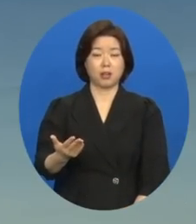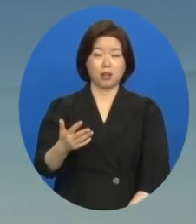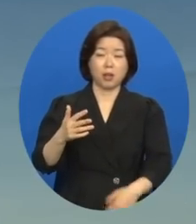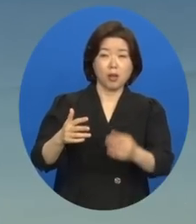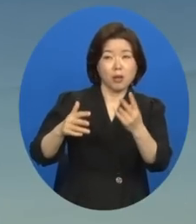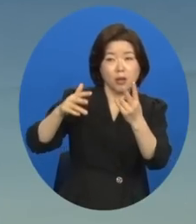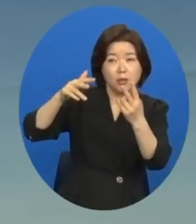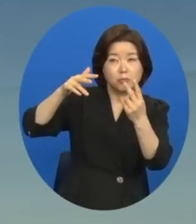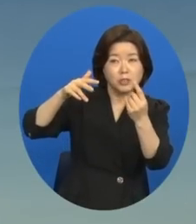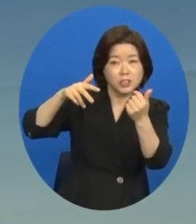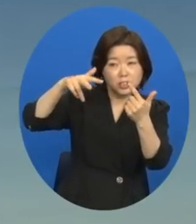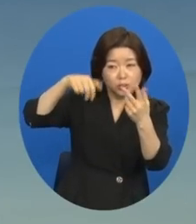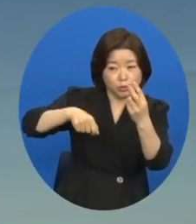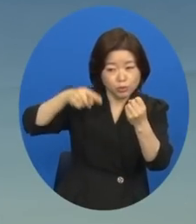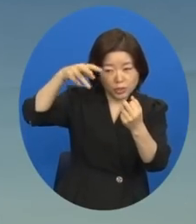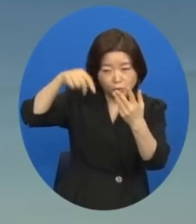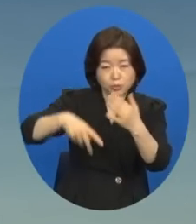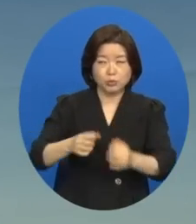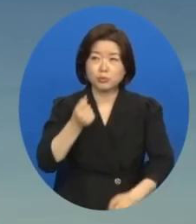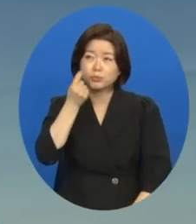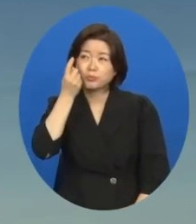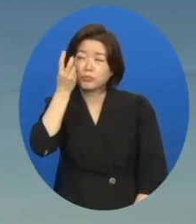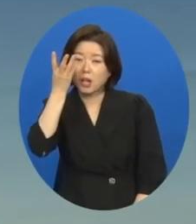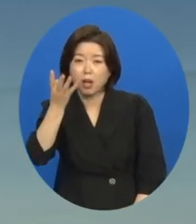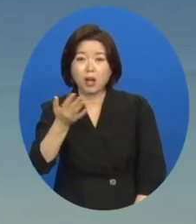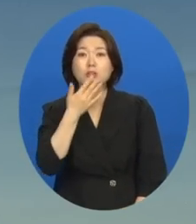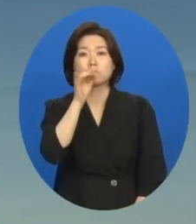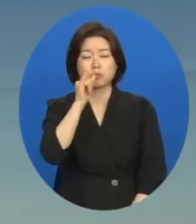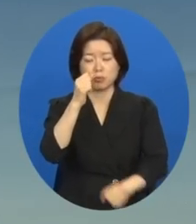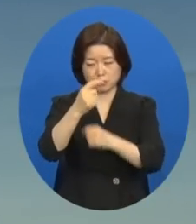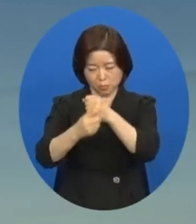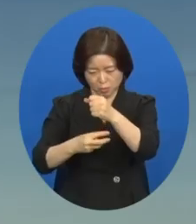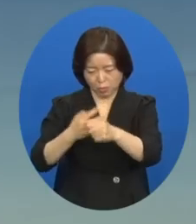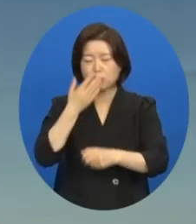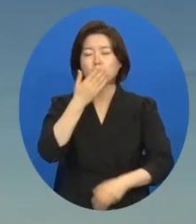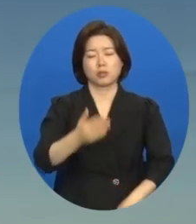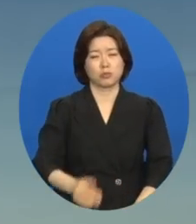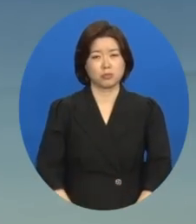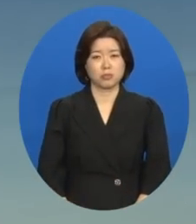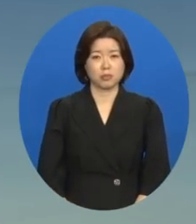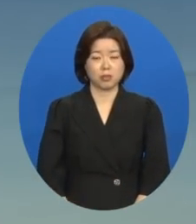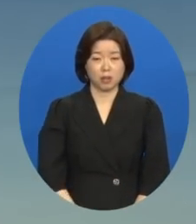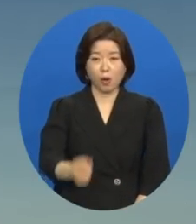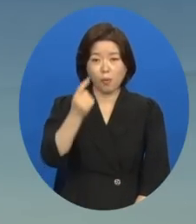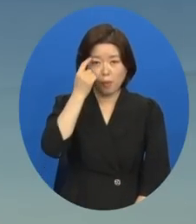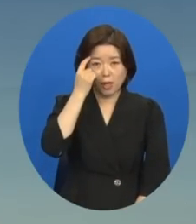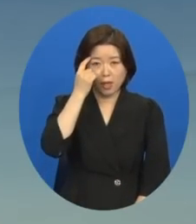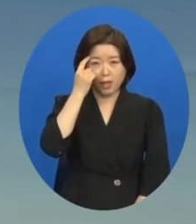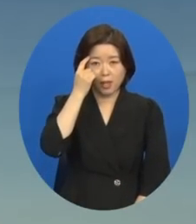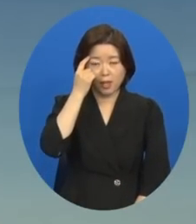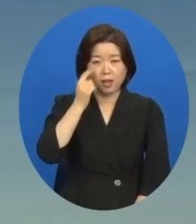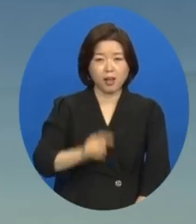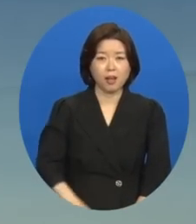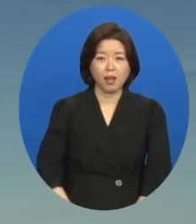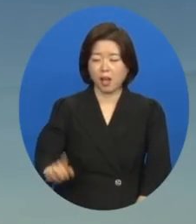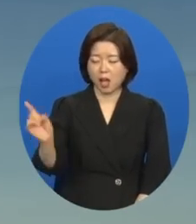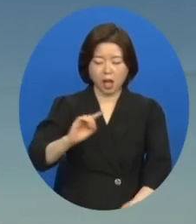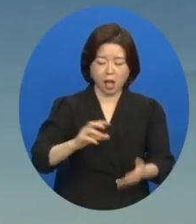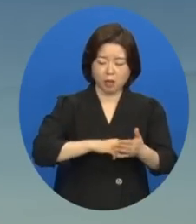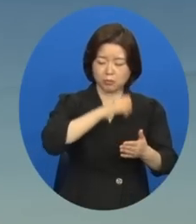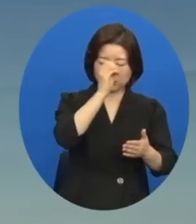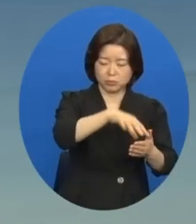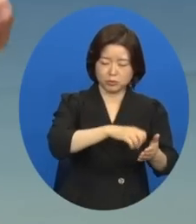하고요. 심지어는 몇 달도 하고 몇 년도 합니다. 왜 그럴까요? 아무리